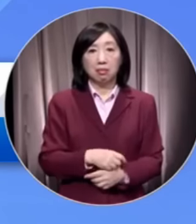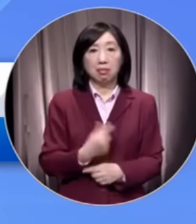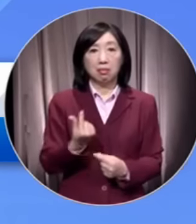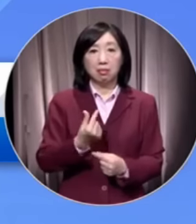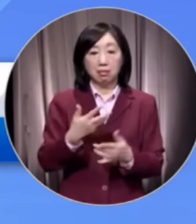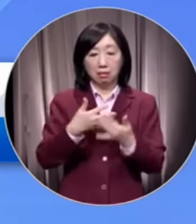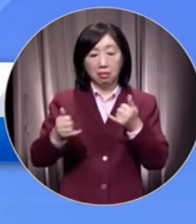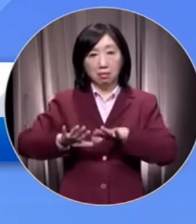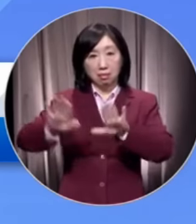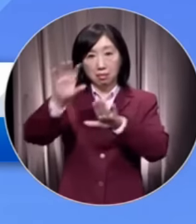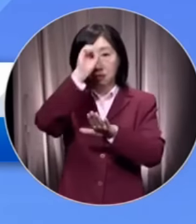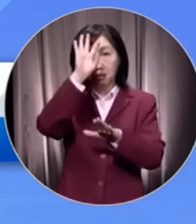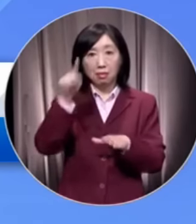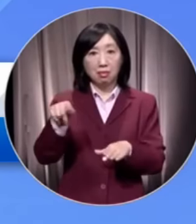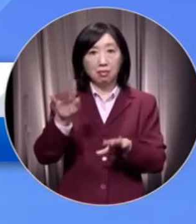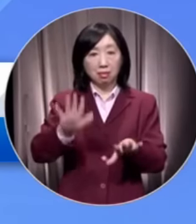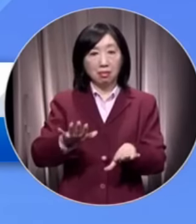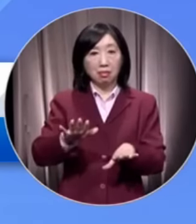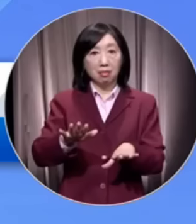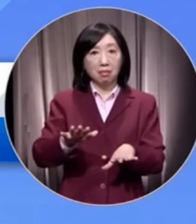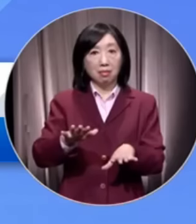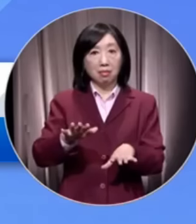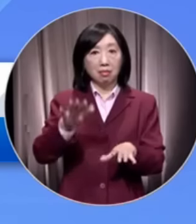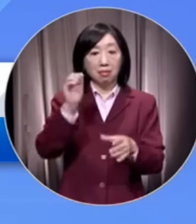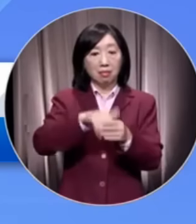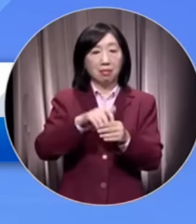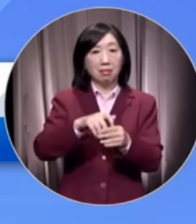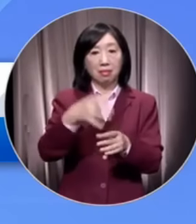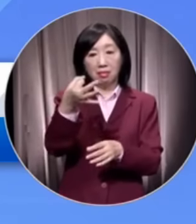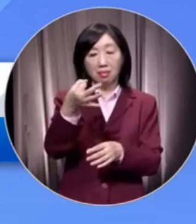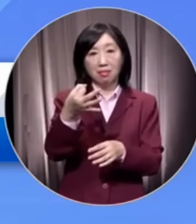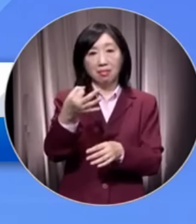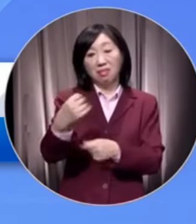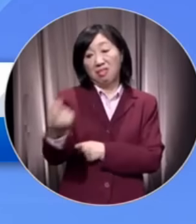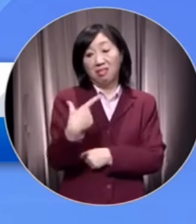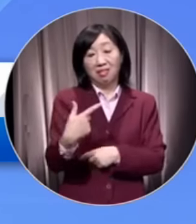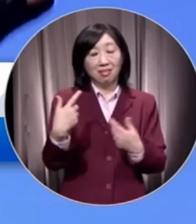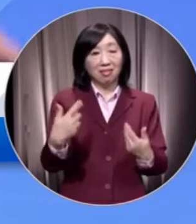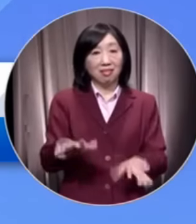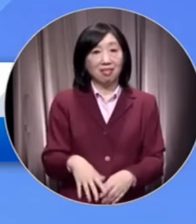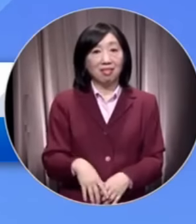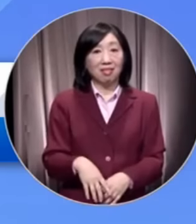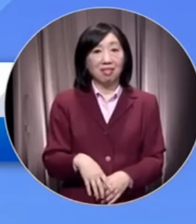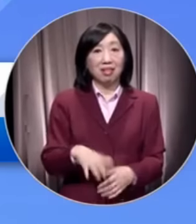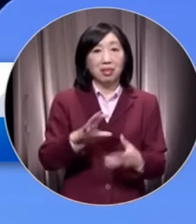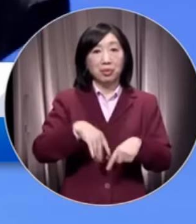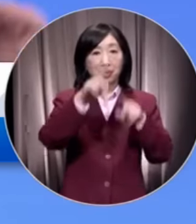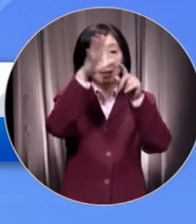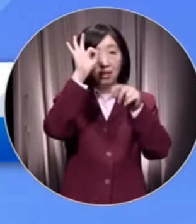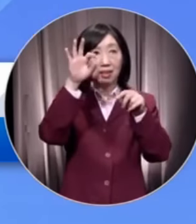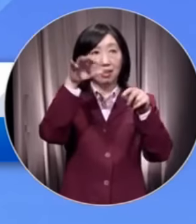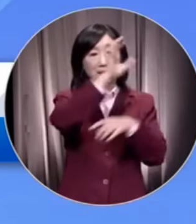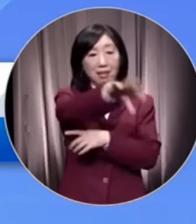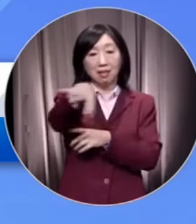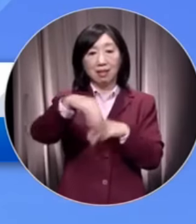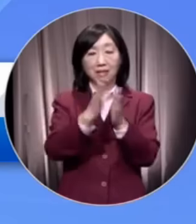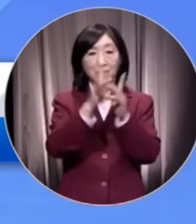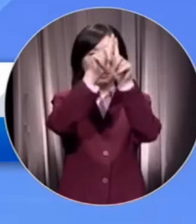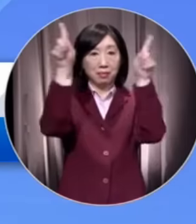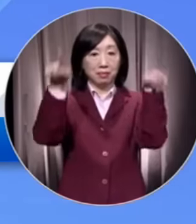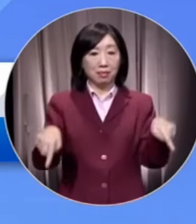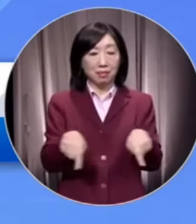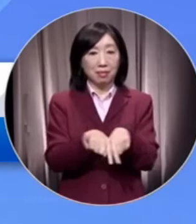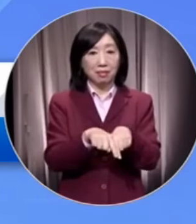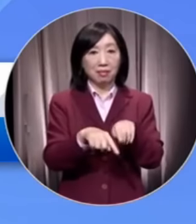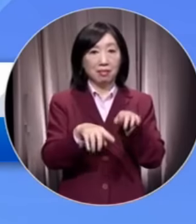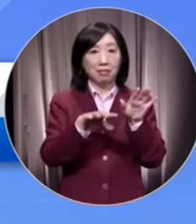党现在的竞选经费绝对比宋楚瑜大大有余，到处看着看板，到处你们看着这些这个